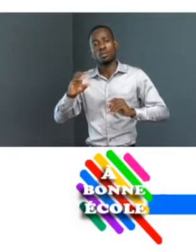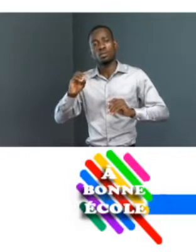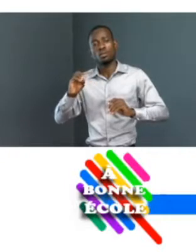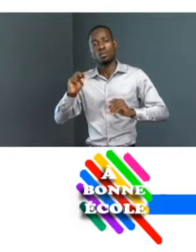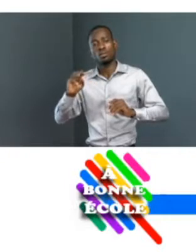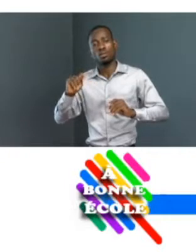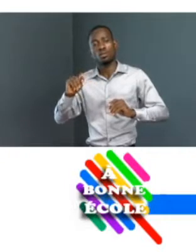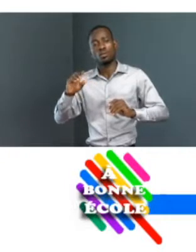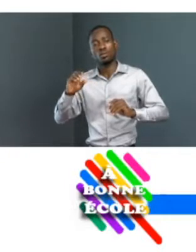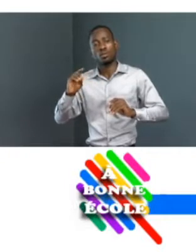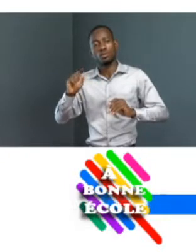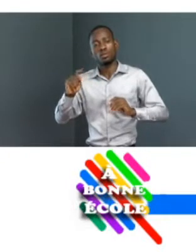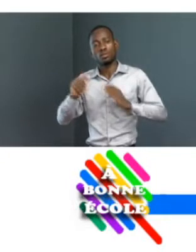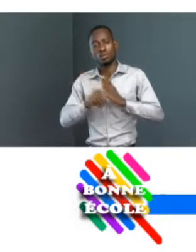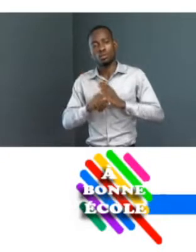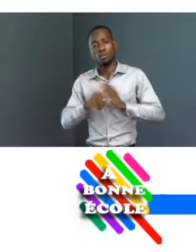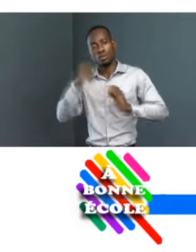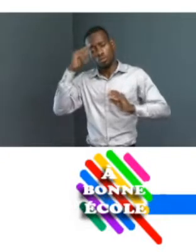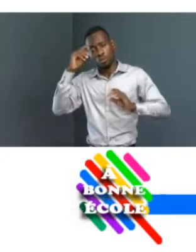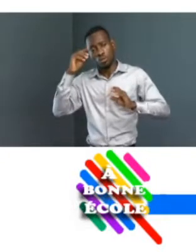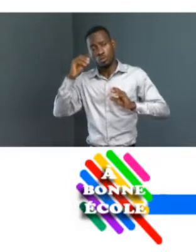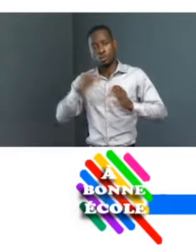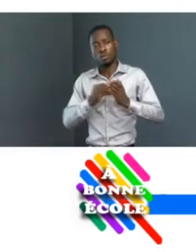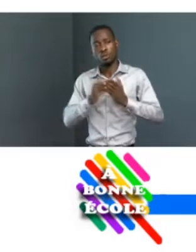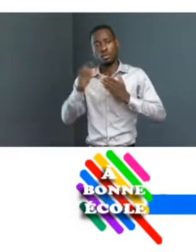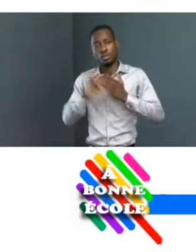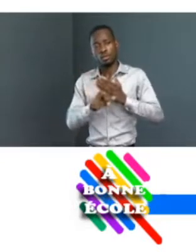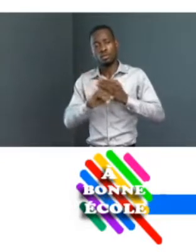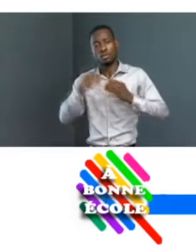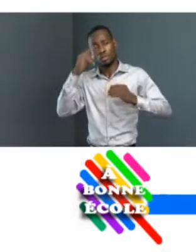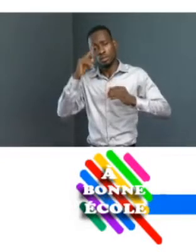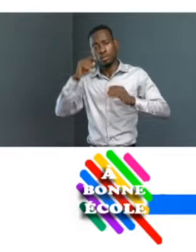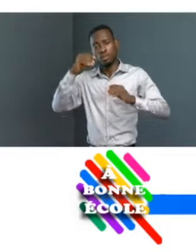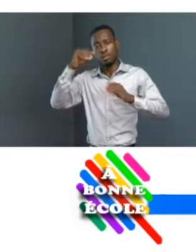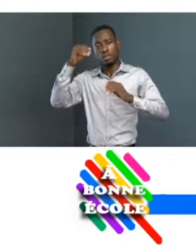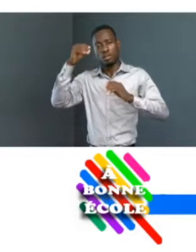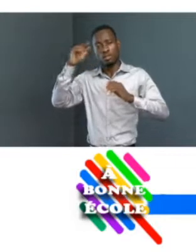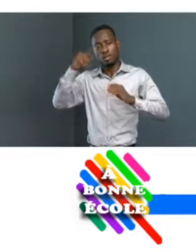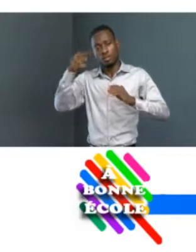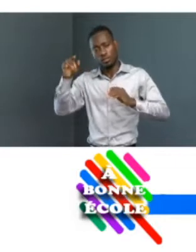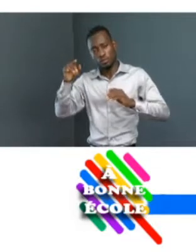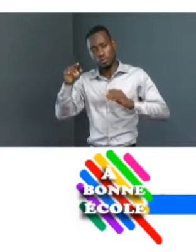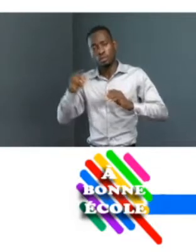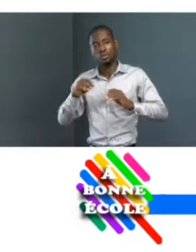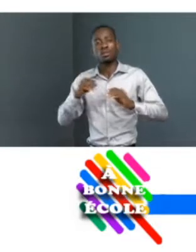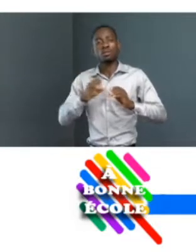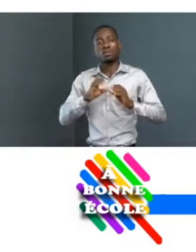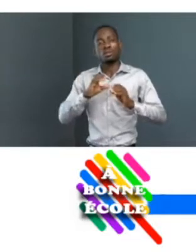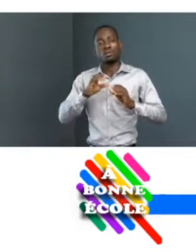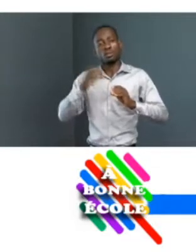Pour les objets qui sont à l'infini, le cristallin n'a pas besoin d'entrer